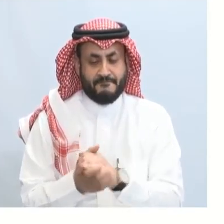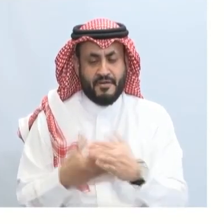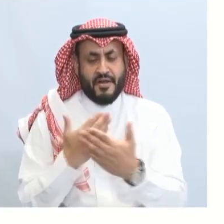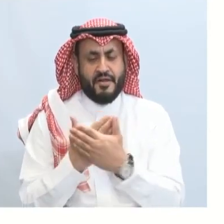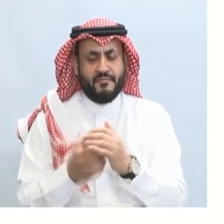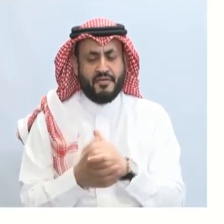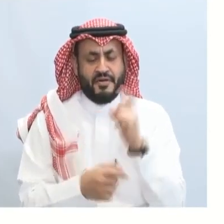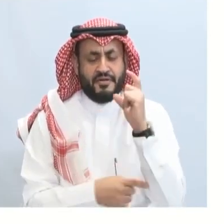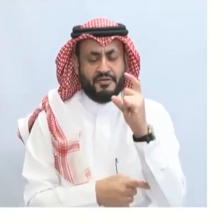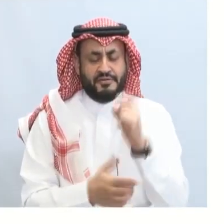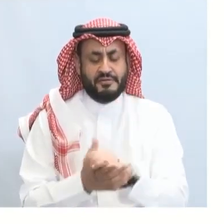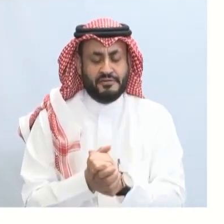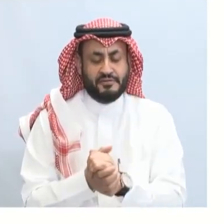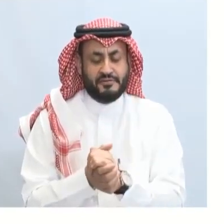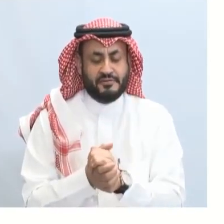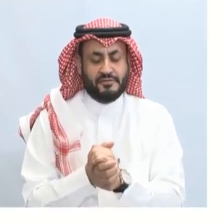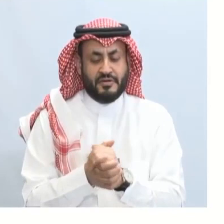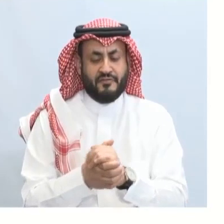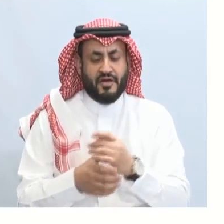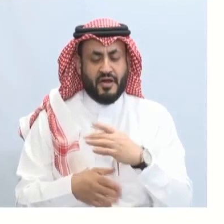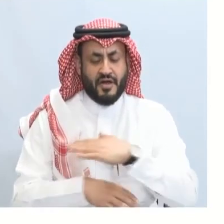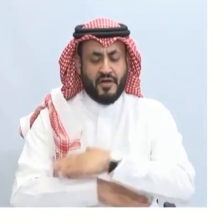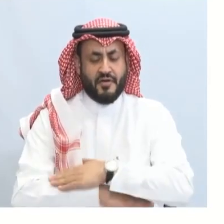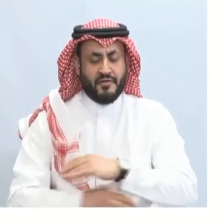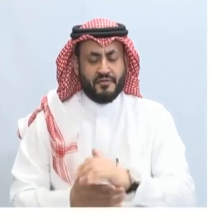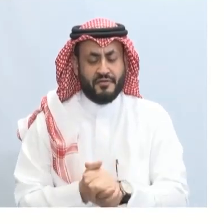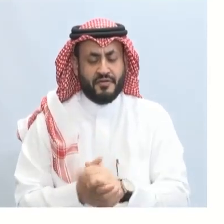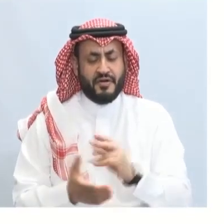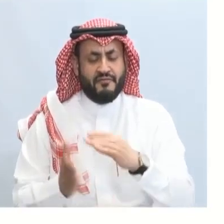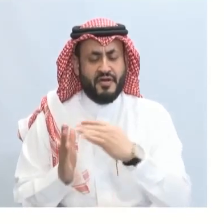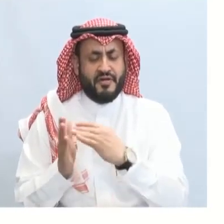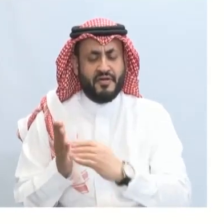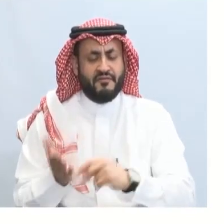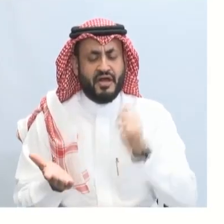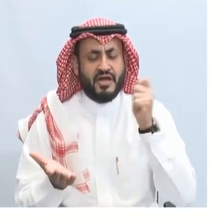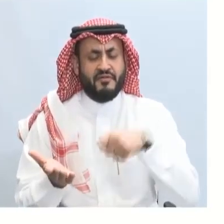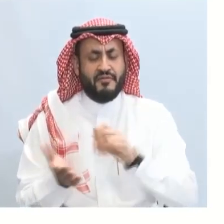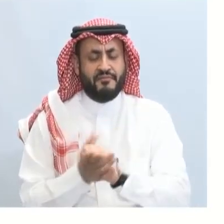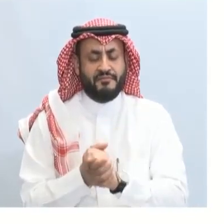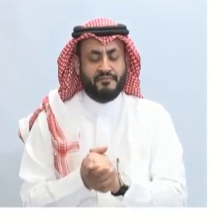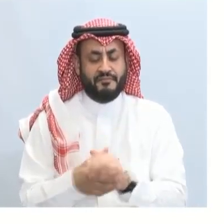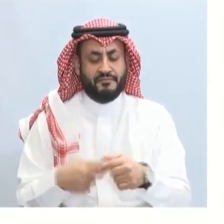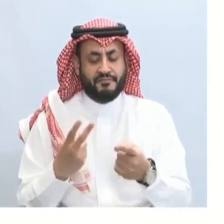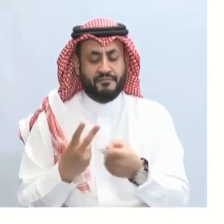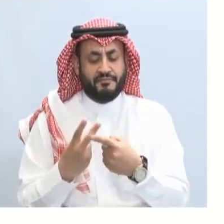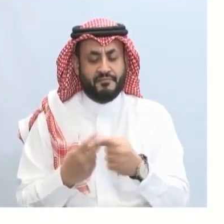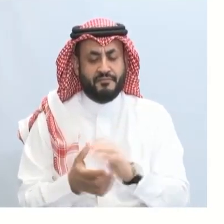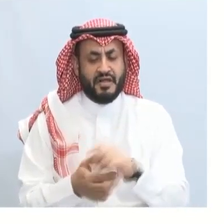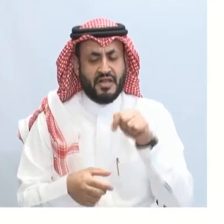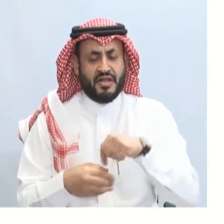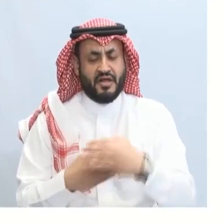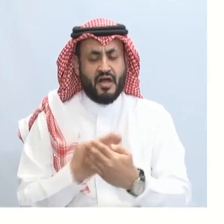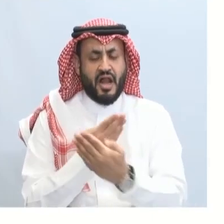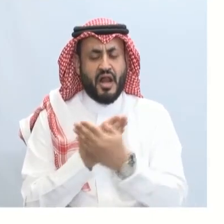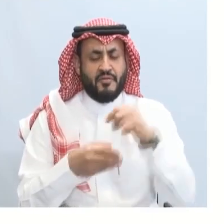الاسلام في عقيدته واخلاقه وتنفيذ تشريعاته واحكامه ثانيا تحقيق